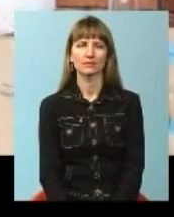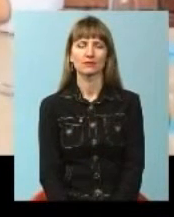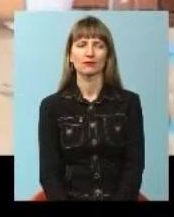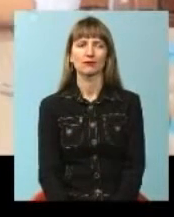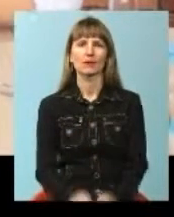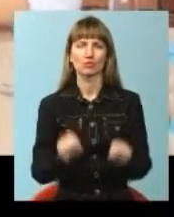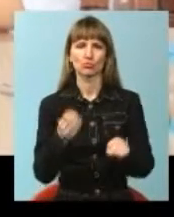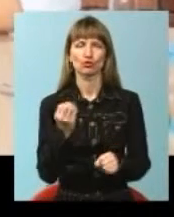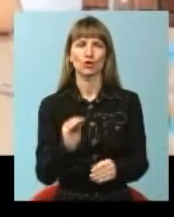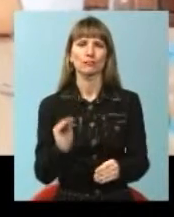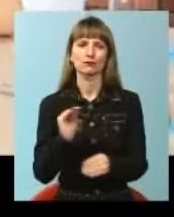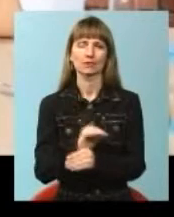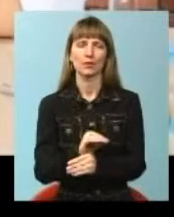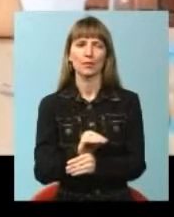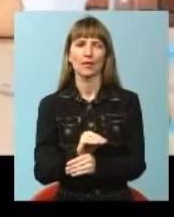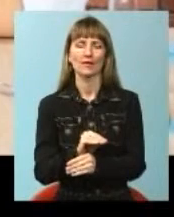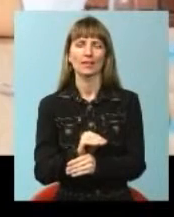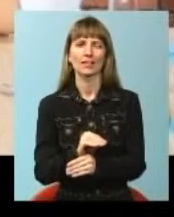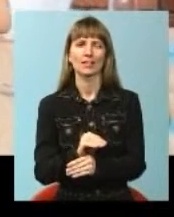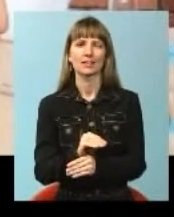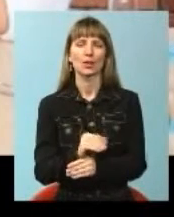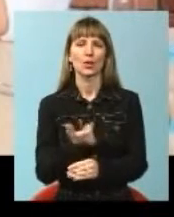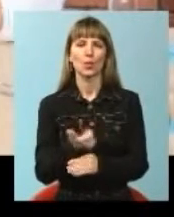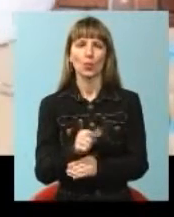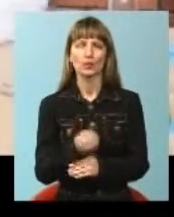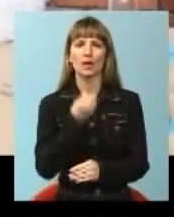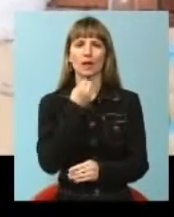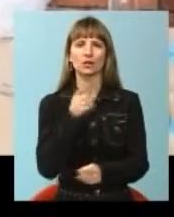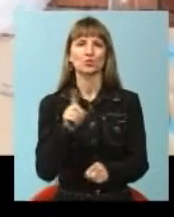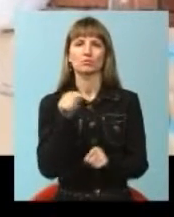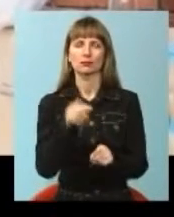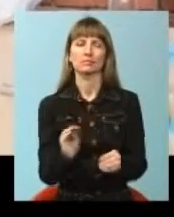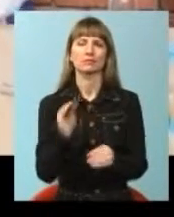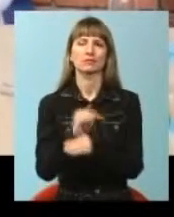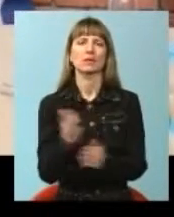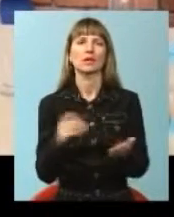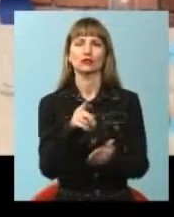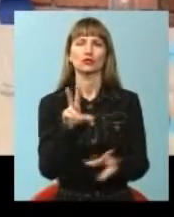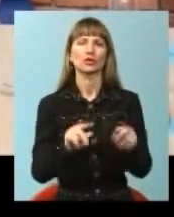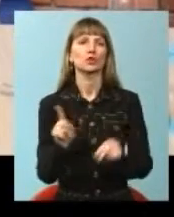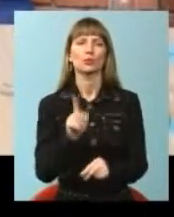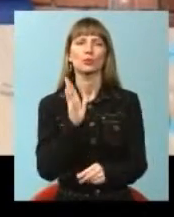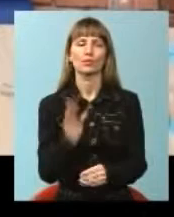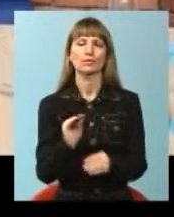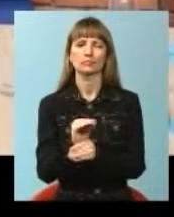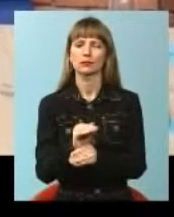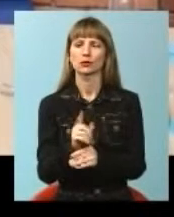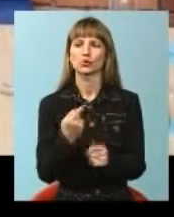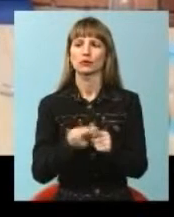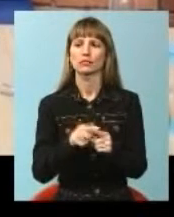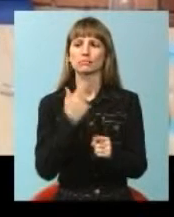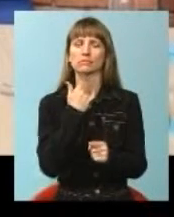Можна, можна іще, іще, іще повністю. Дуже добре. Що ми туди додамо? Як ви вважаєте, що це таке червоненьке?